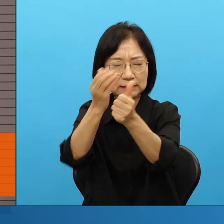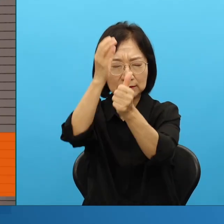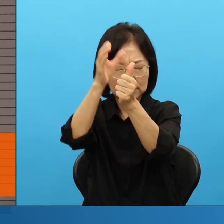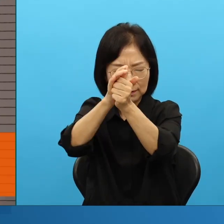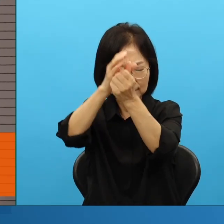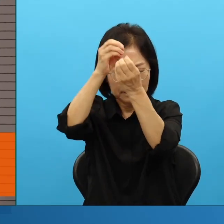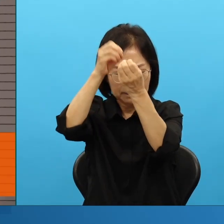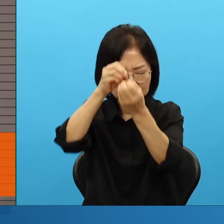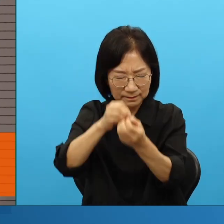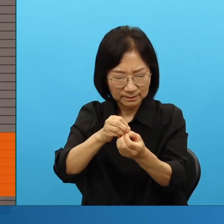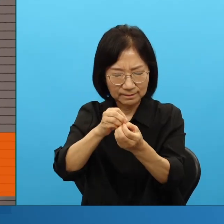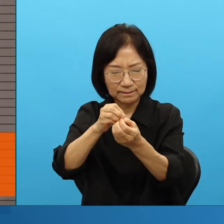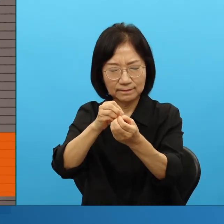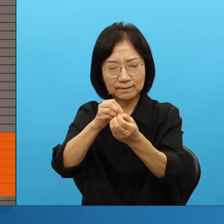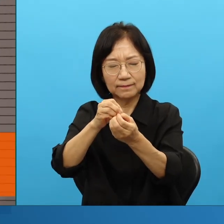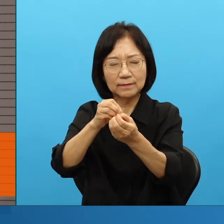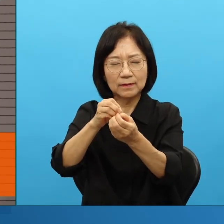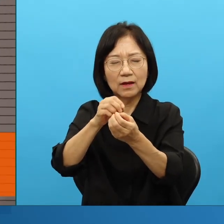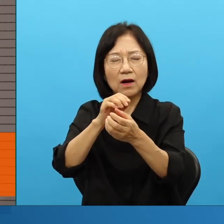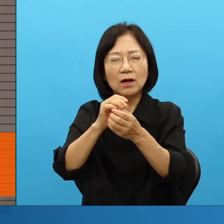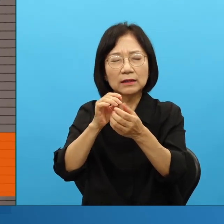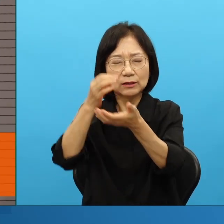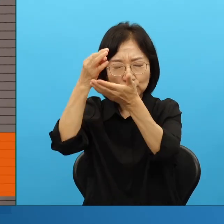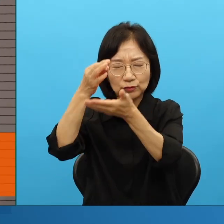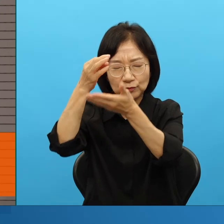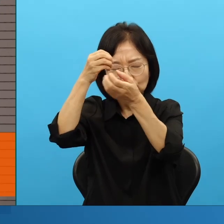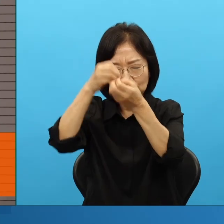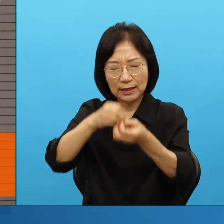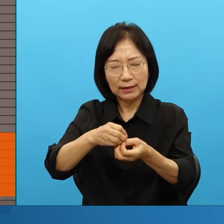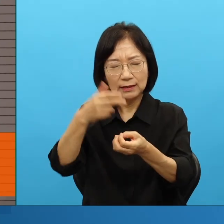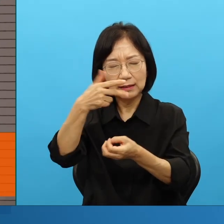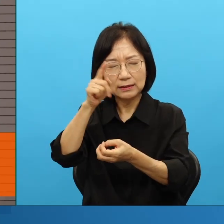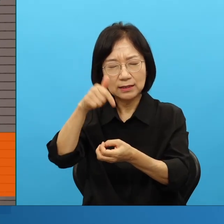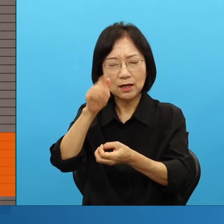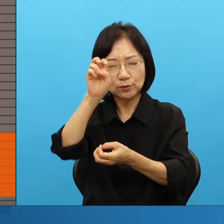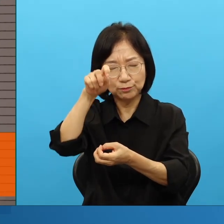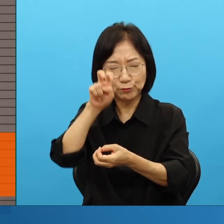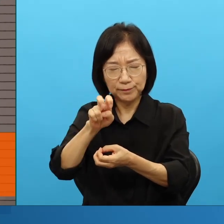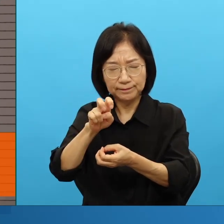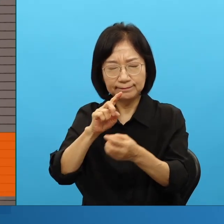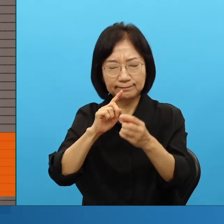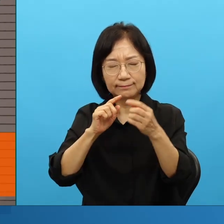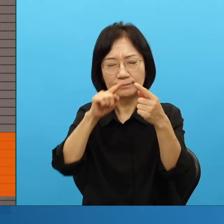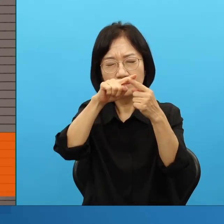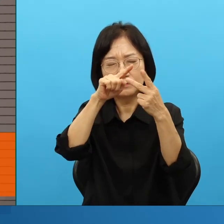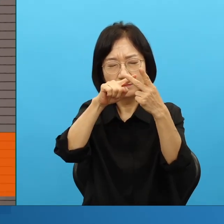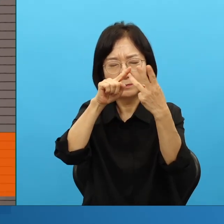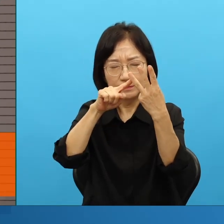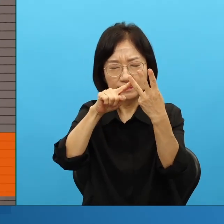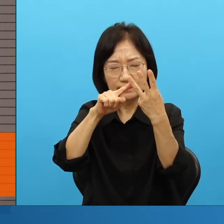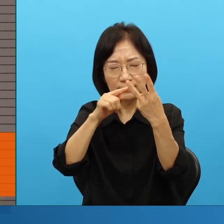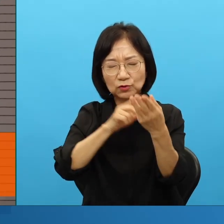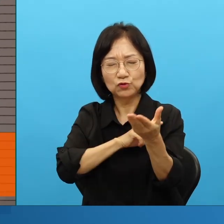영원한 유산의 언약이 선포된 제27차 WRC를 은혜 가운데 마치게 하신 하나님께